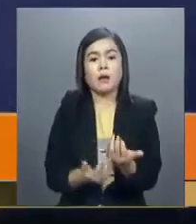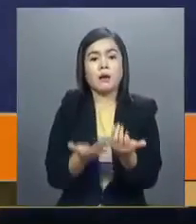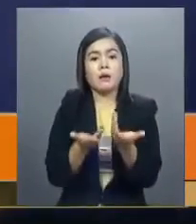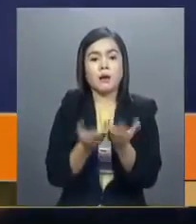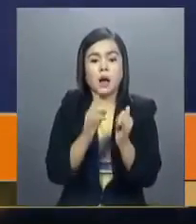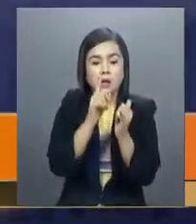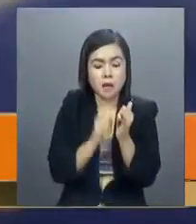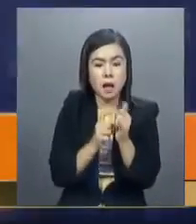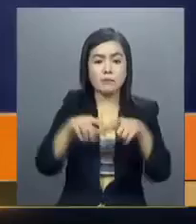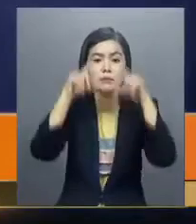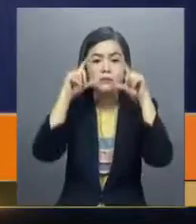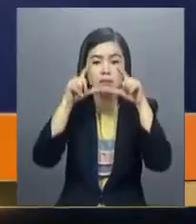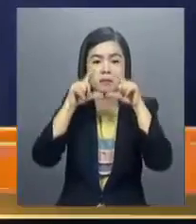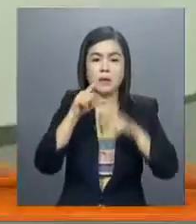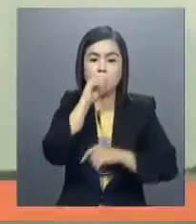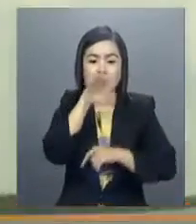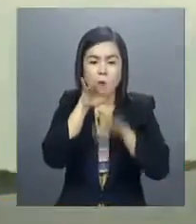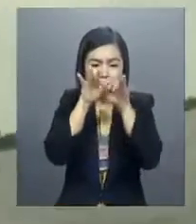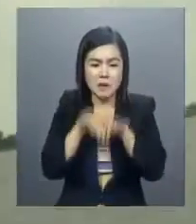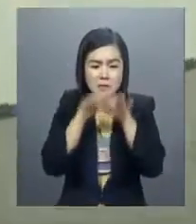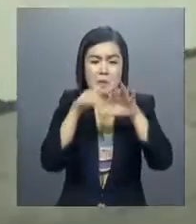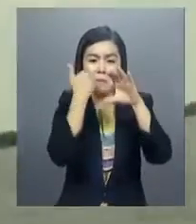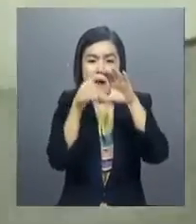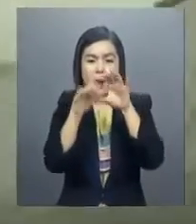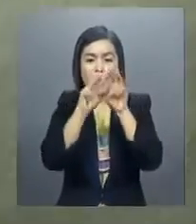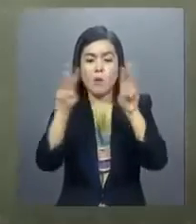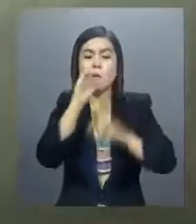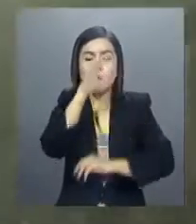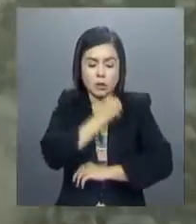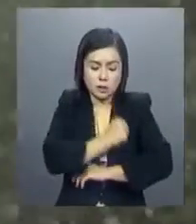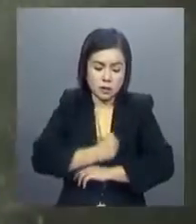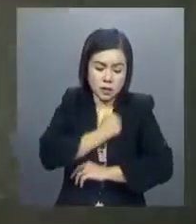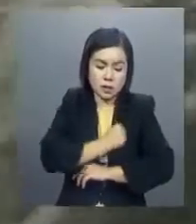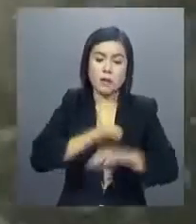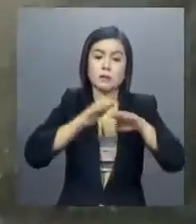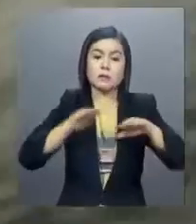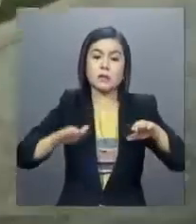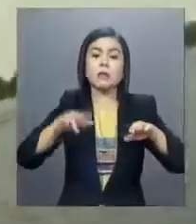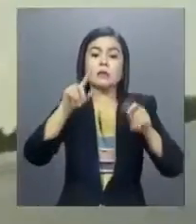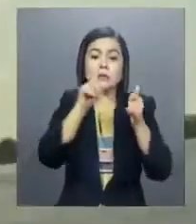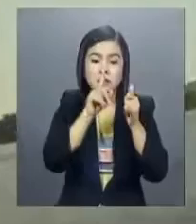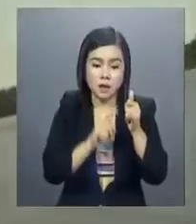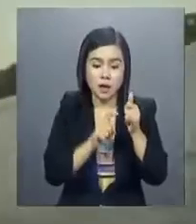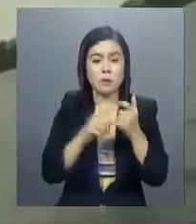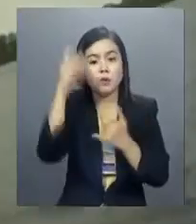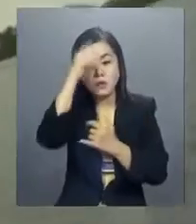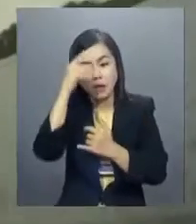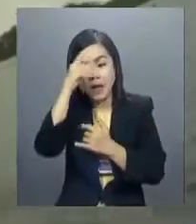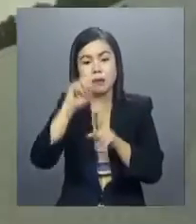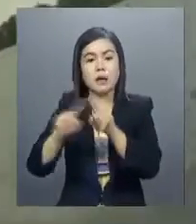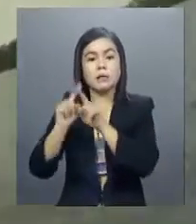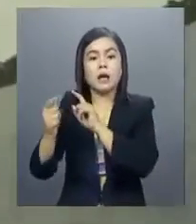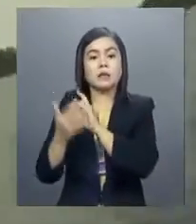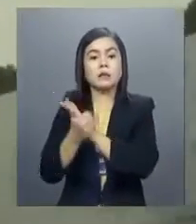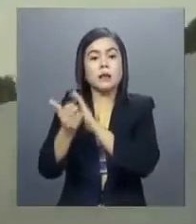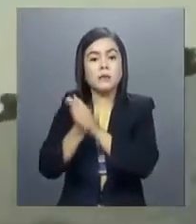คลในวงการเจ็ตสกีออกมาโพสต์ข้อความอะไรต่อการจากไปของน้องคอปเตอร์ไม่ว่าจะเป็นนากรศิลาชัยนะครับหรือว่าจตุรินทร์วัฒนศิลป์ทั้งคู่ต้